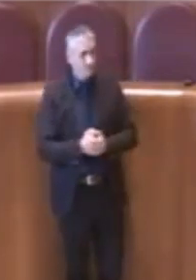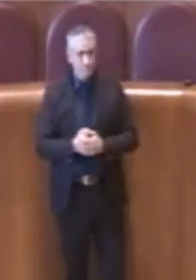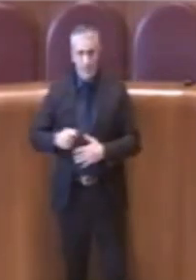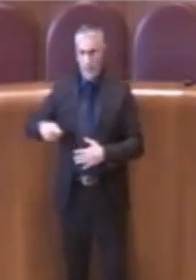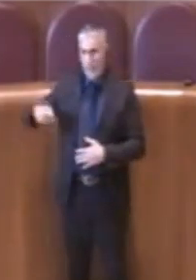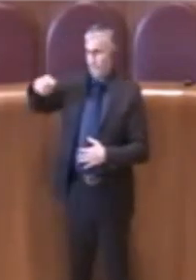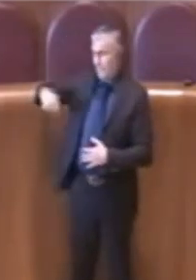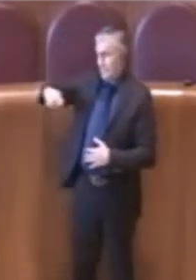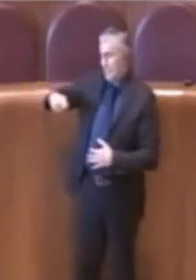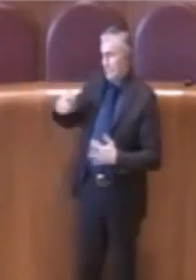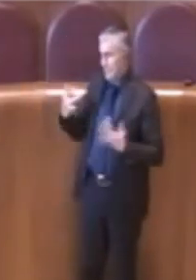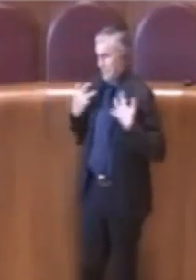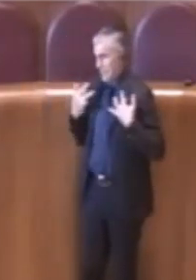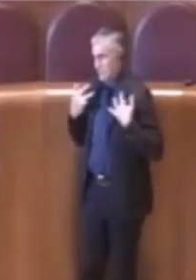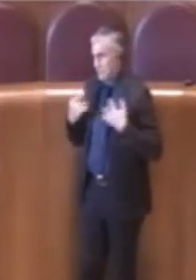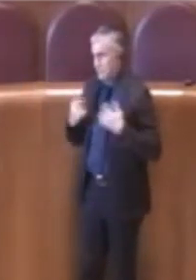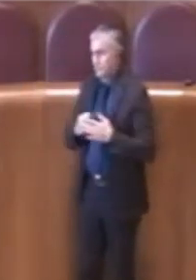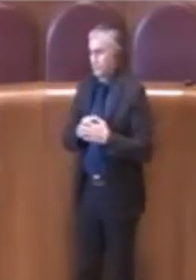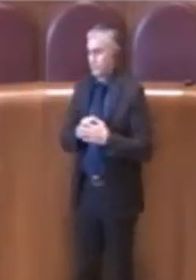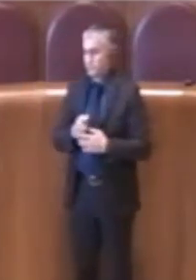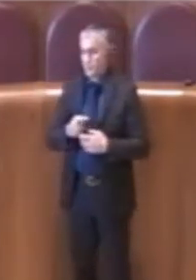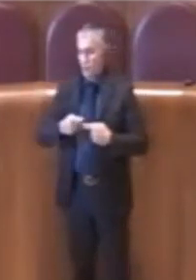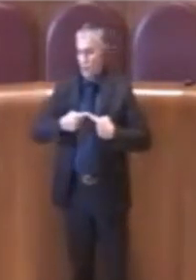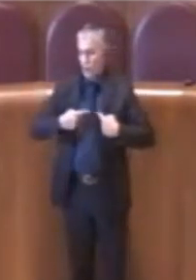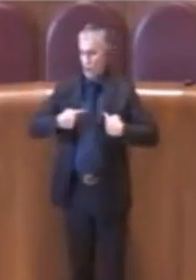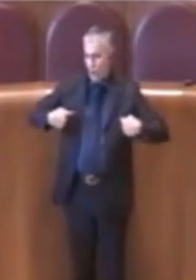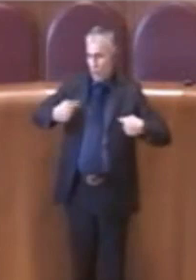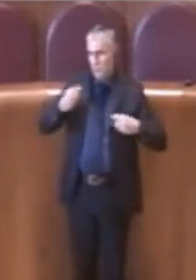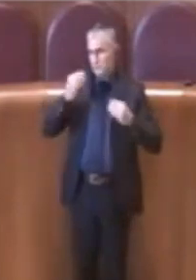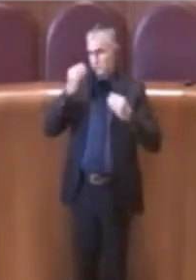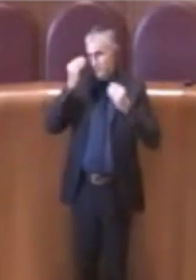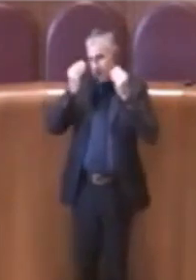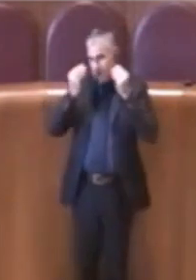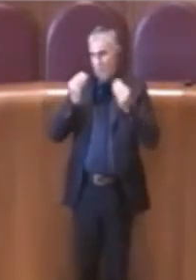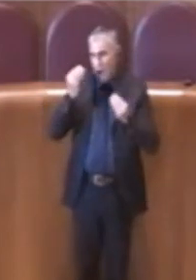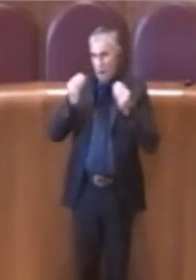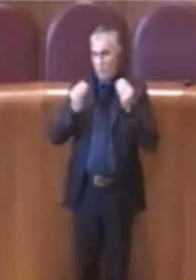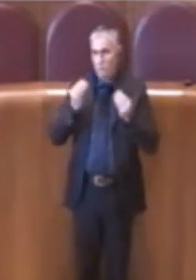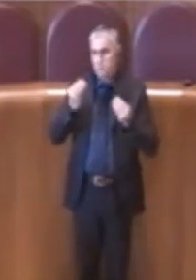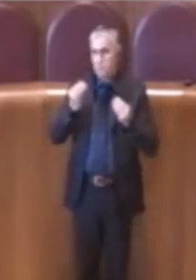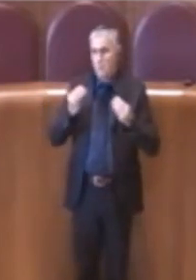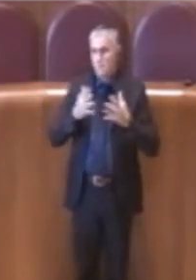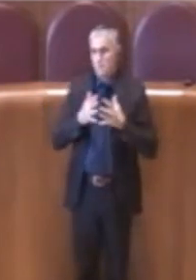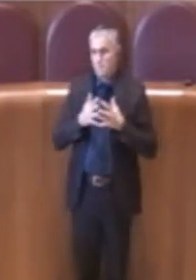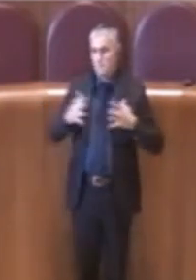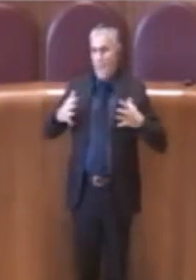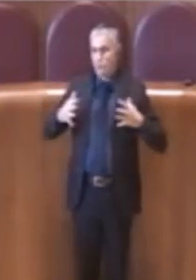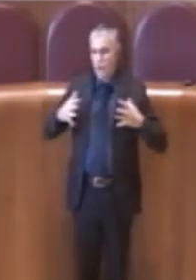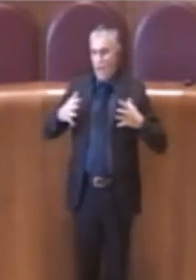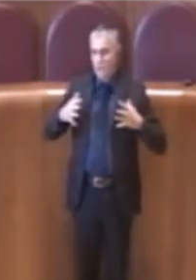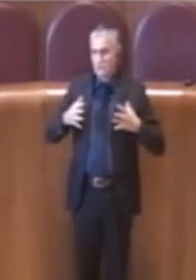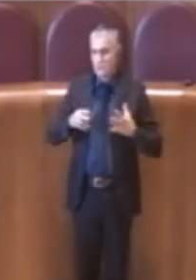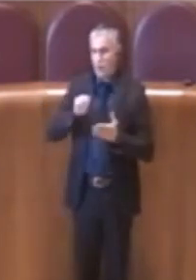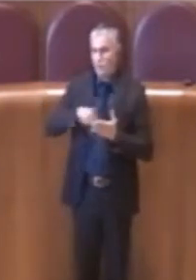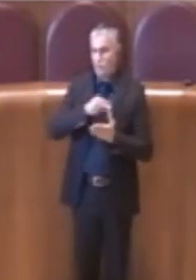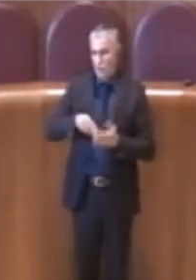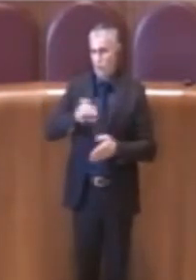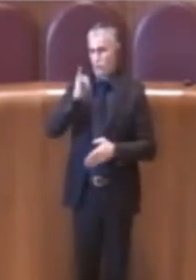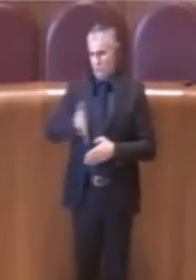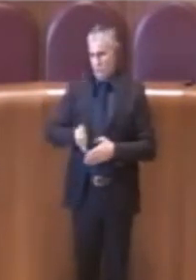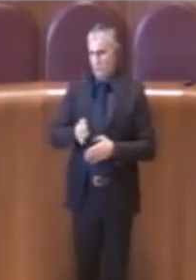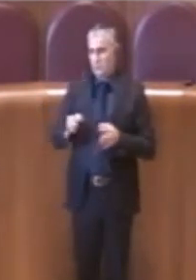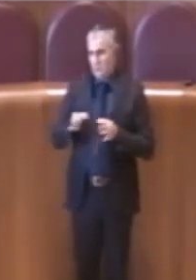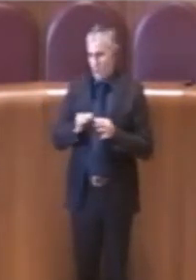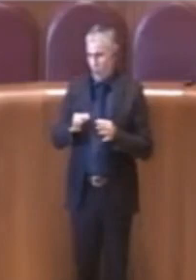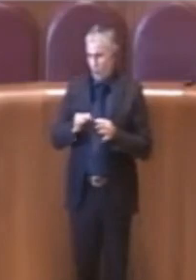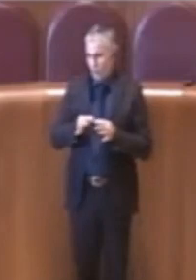Grazie Presidente, riteniamo che la maggioranza voterà favorevolmente a